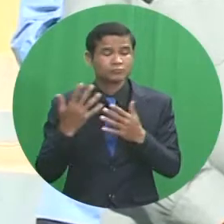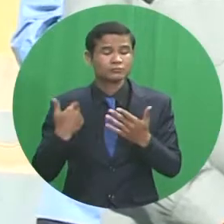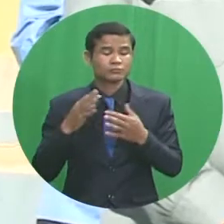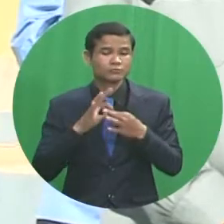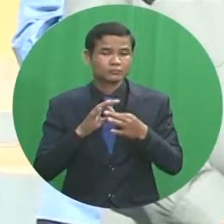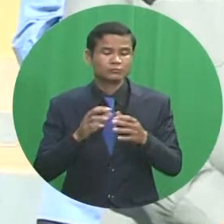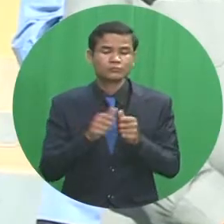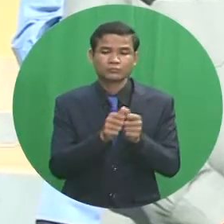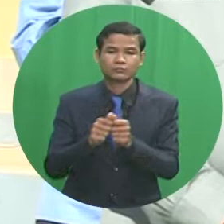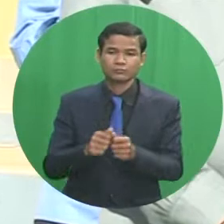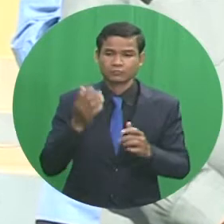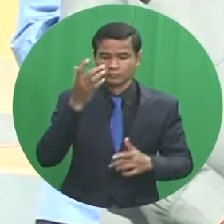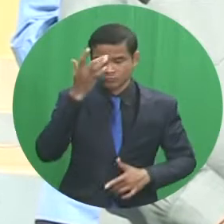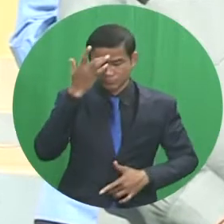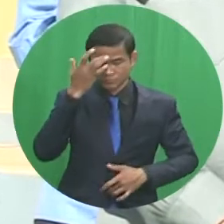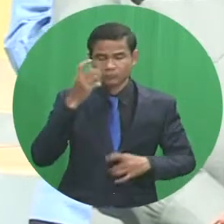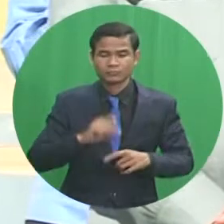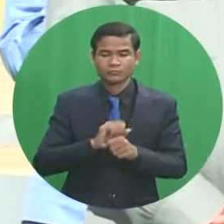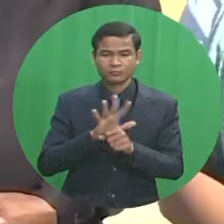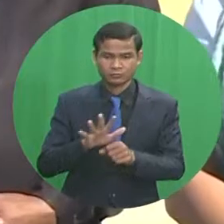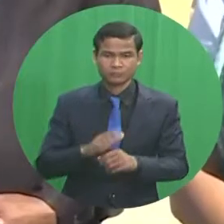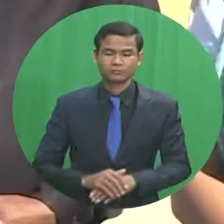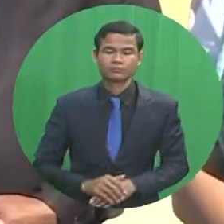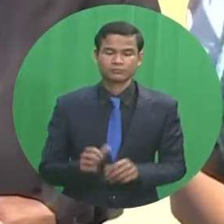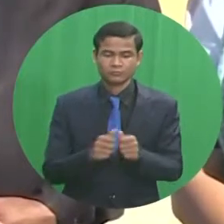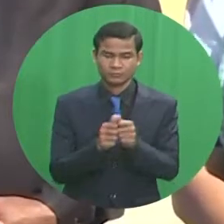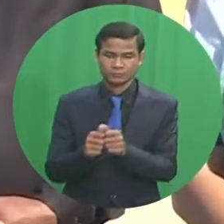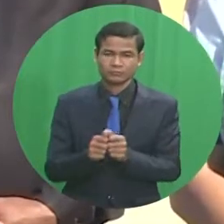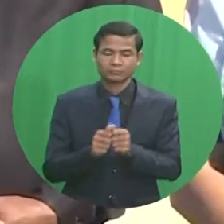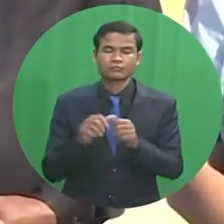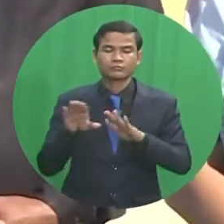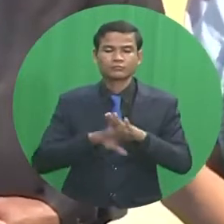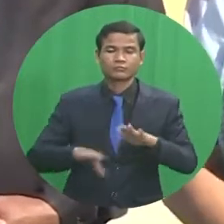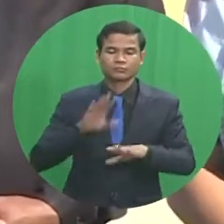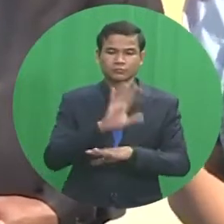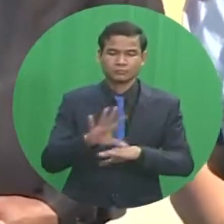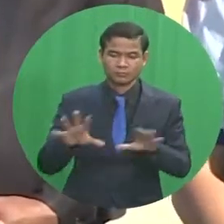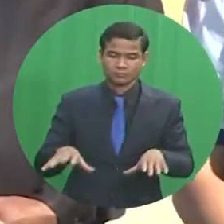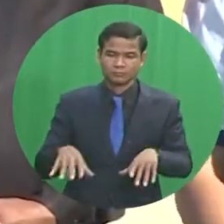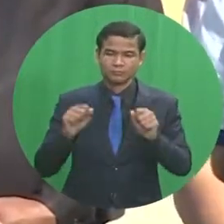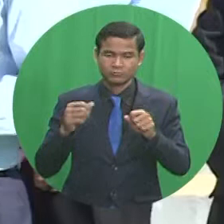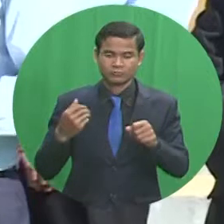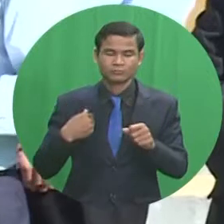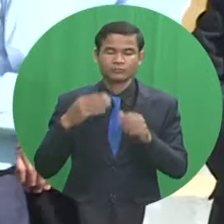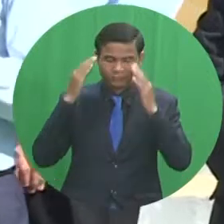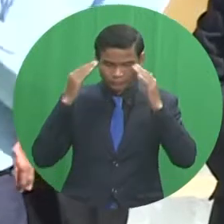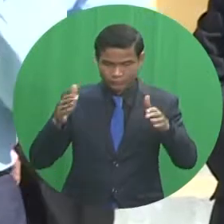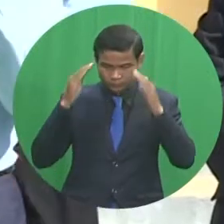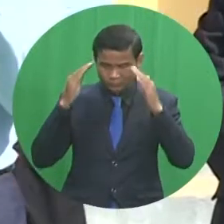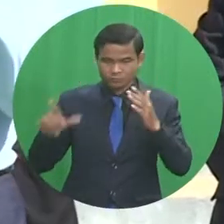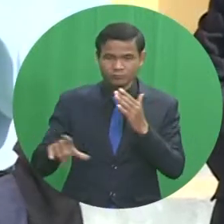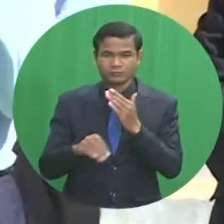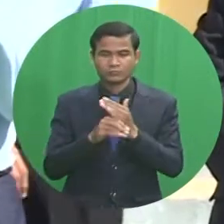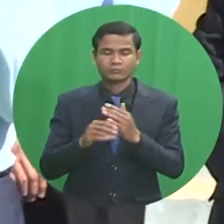វិជ្ជមាន COVID-19 ជាមួយគ្នានេះអាជ្ញាធរដែនដីខេត្តកំពង់ឆ្នាំងក៏បានយកចិត្តទុកដាក់ខ្ពស់ថែមទៀត